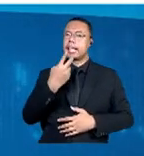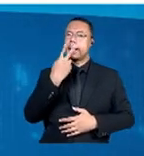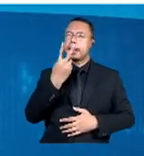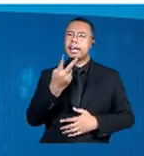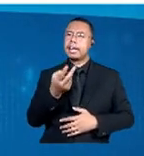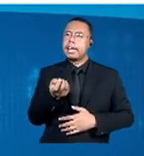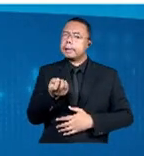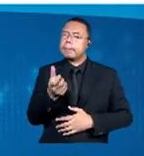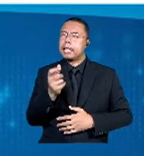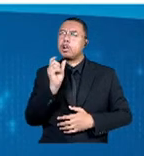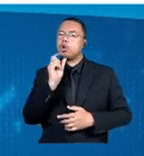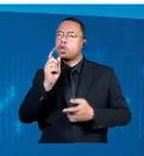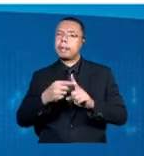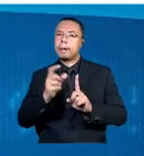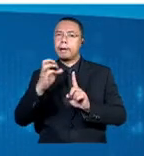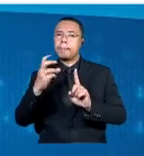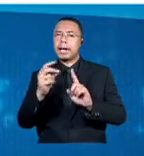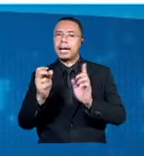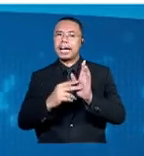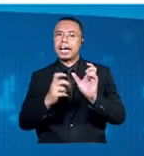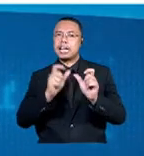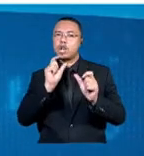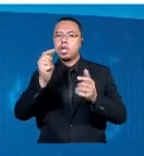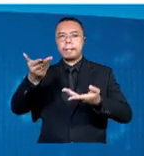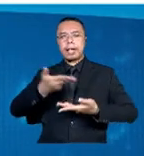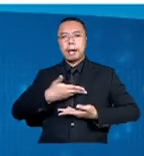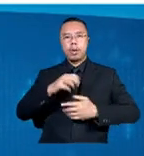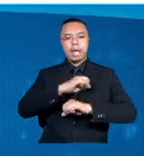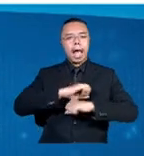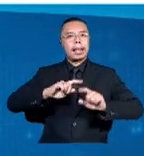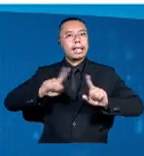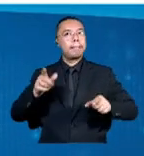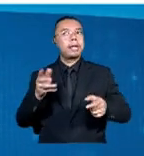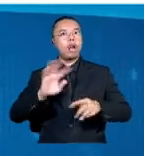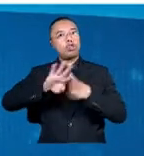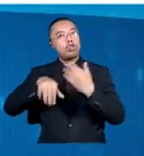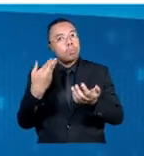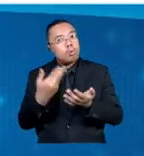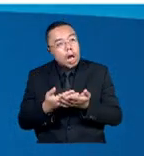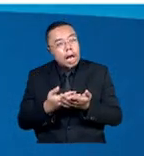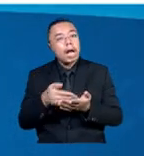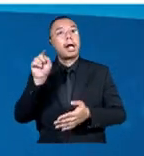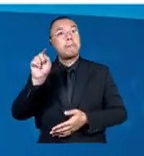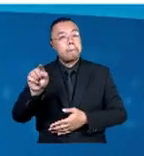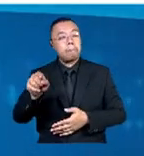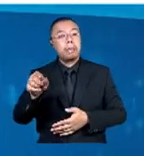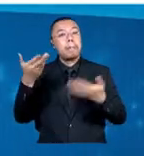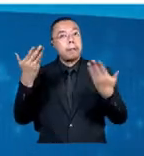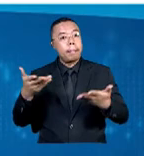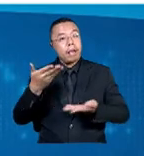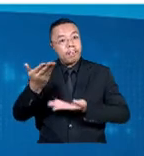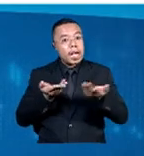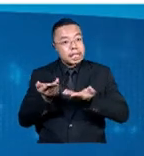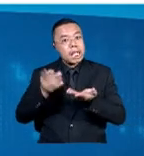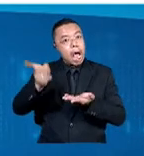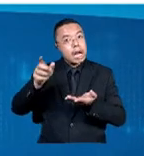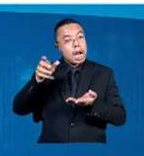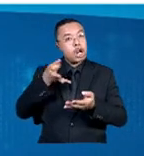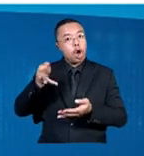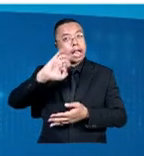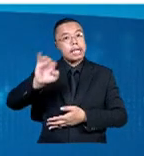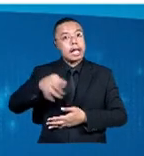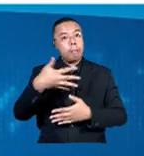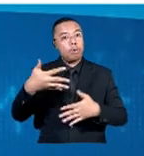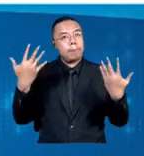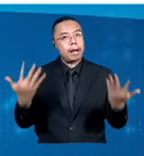dilakukan oleh teman-teman Peparnas untuk menyambut atlet-atlet. Tapi kalau secara keseluruhan, bagaimana dengan fasilitas yang ada di Kota